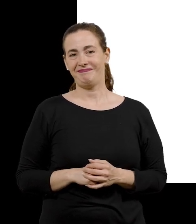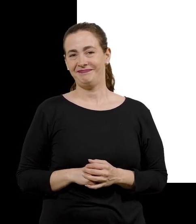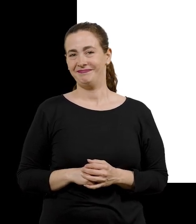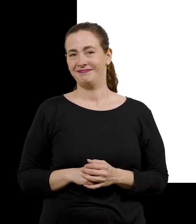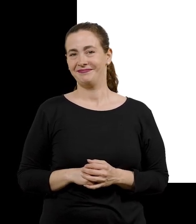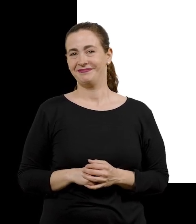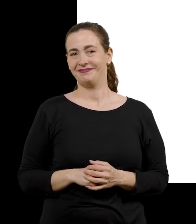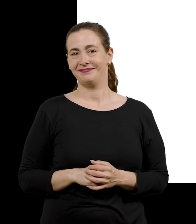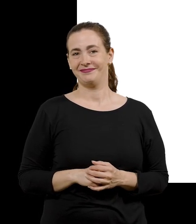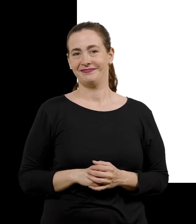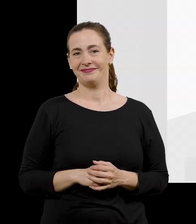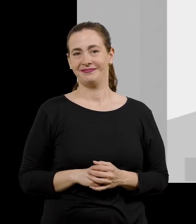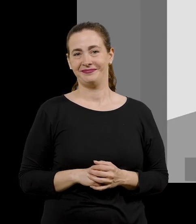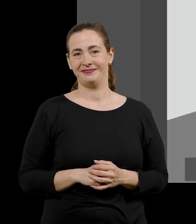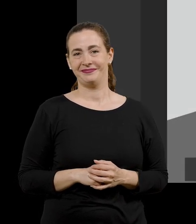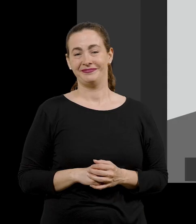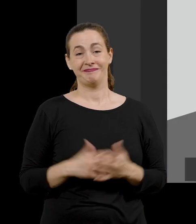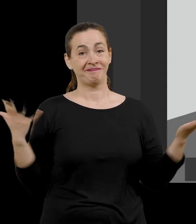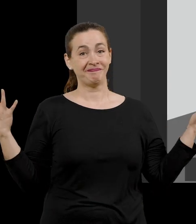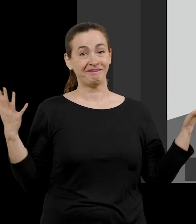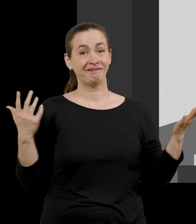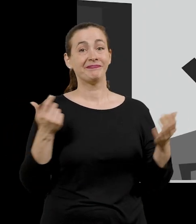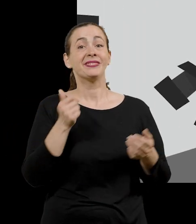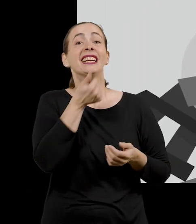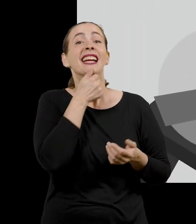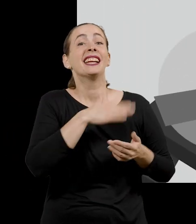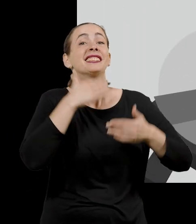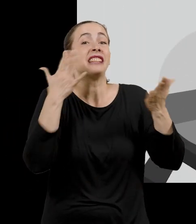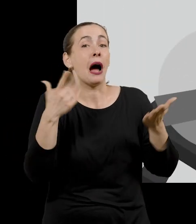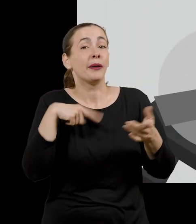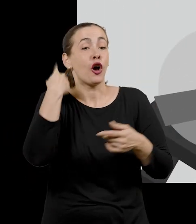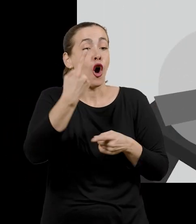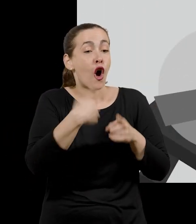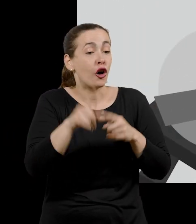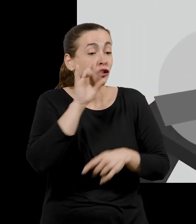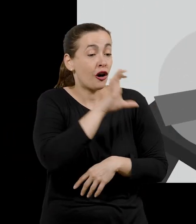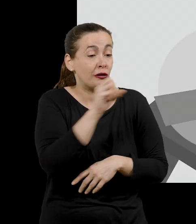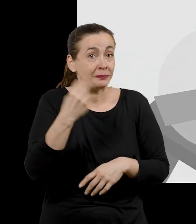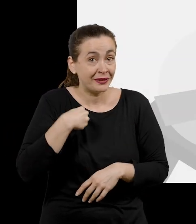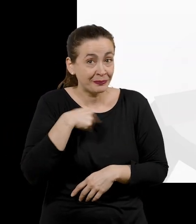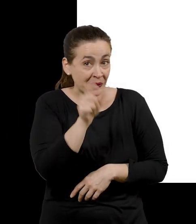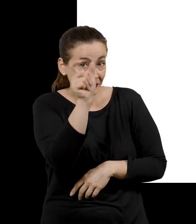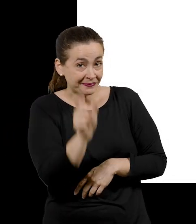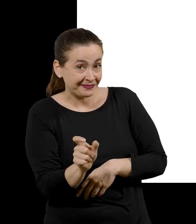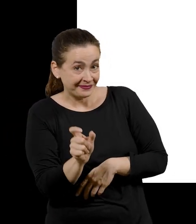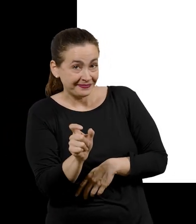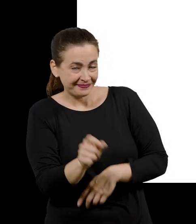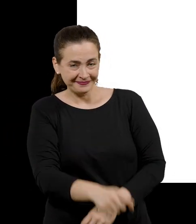Qui sap si el següent descobriment el podries fer tu?